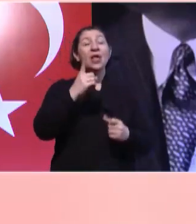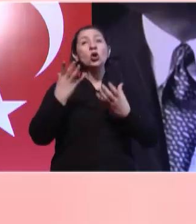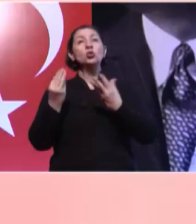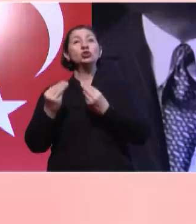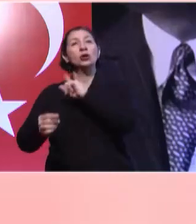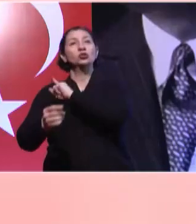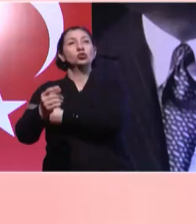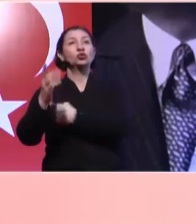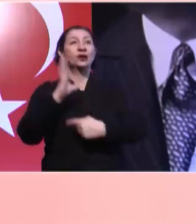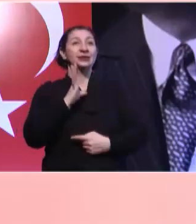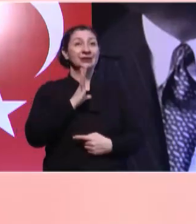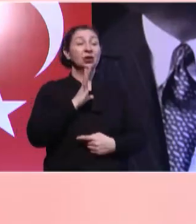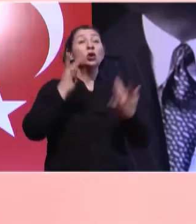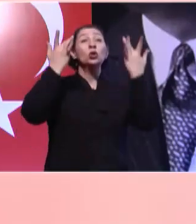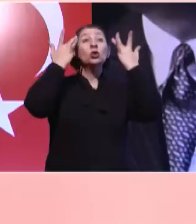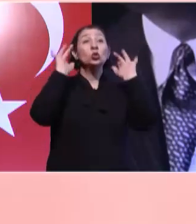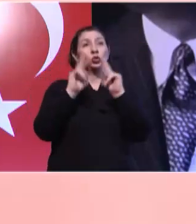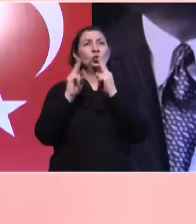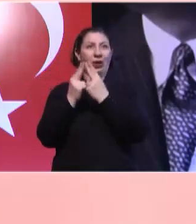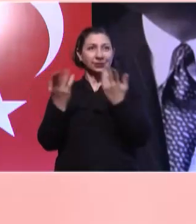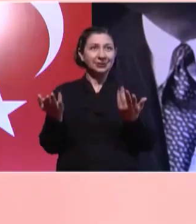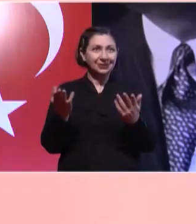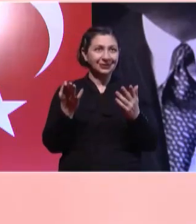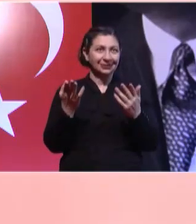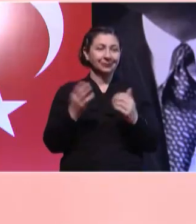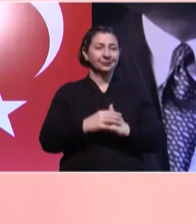yumuşak gücünüz vardır. Kültür dünyanız yani.